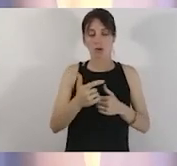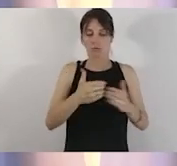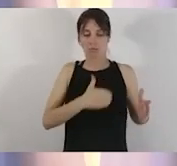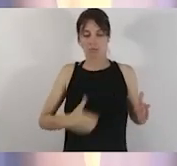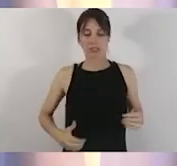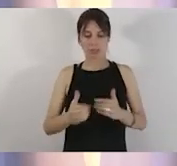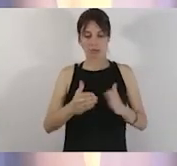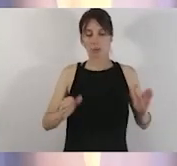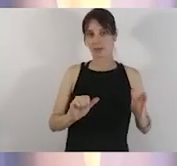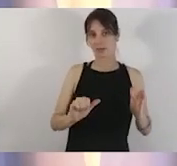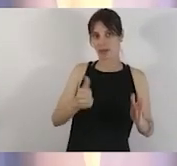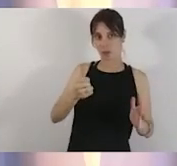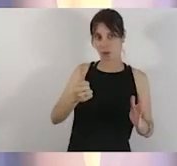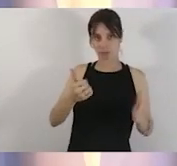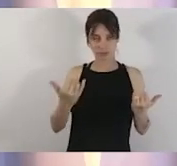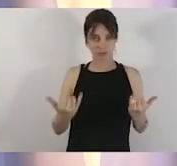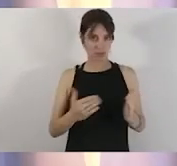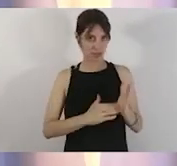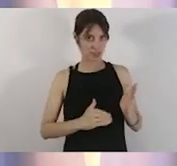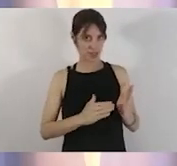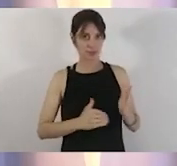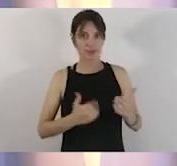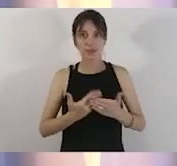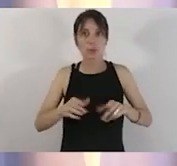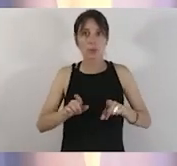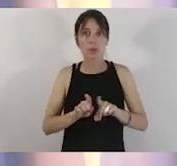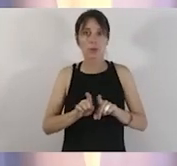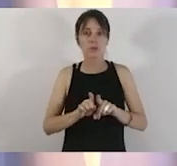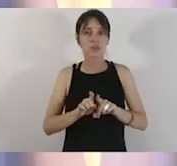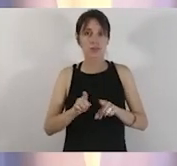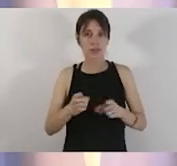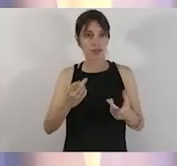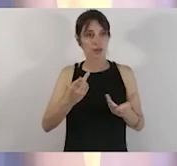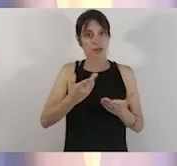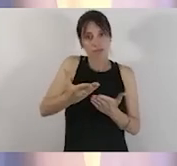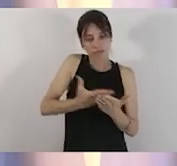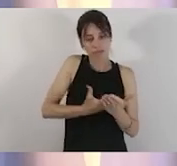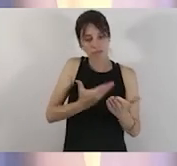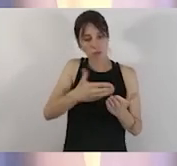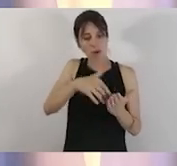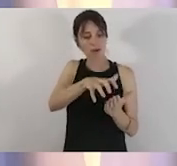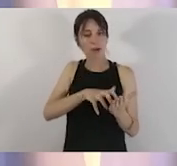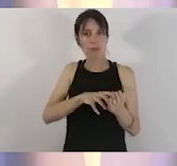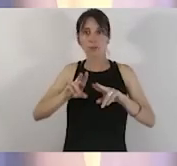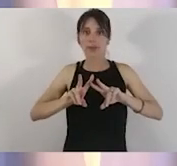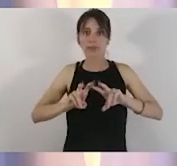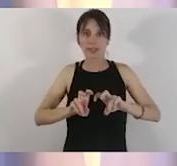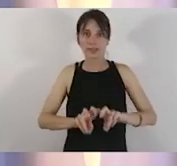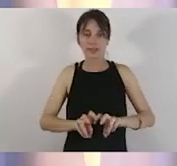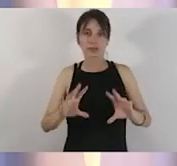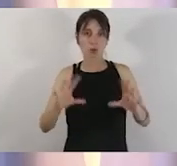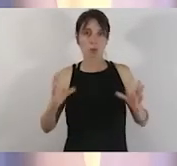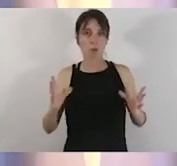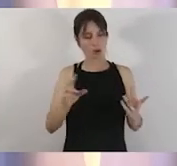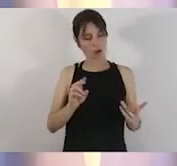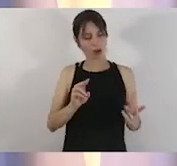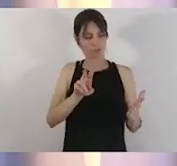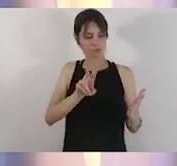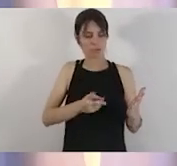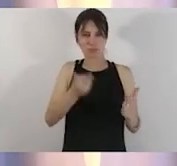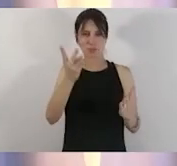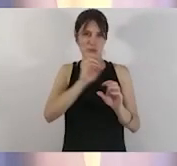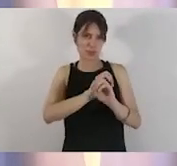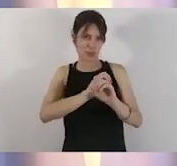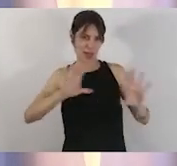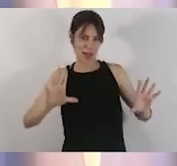Marseille. Là aussi, vous avez sur table un rapport d'analyse beaucoup plus compréhensible,